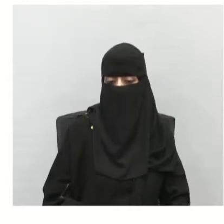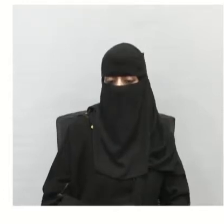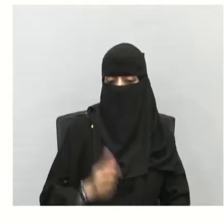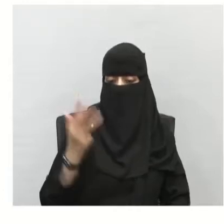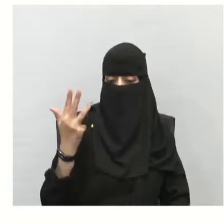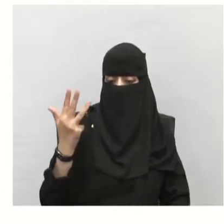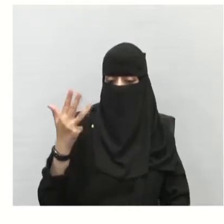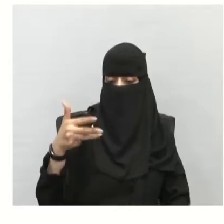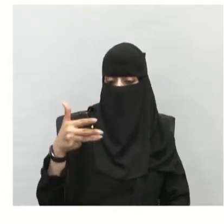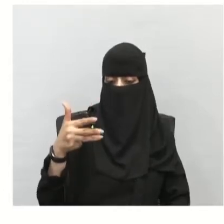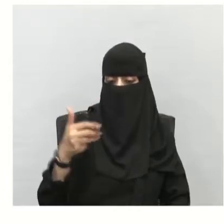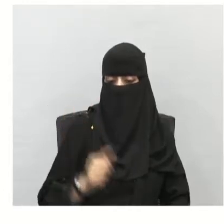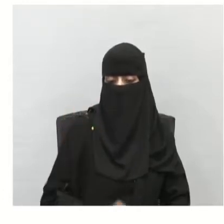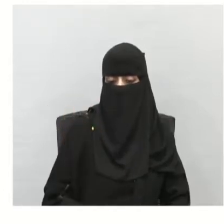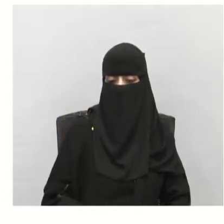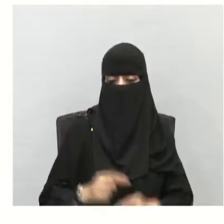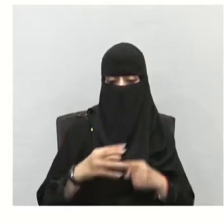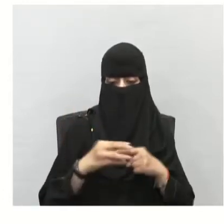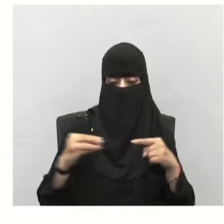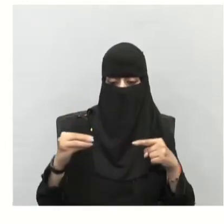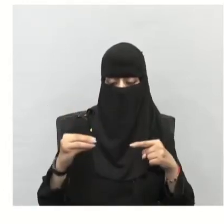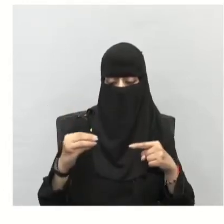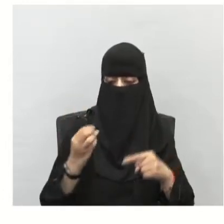لاحظوا معي 90 ناقص